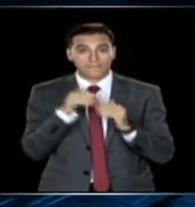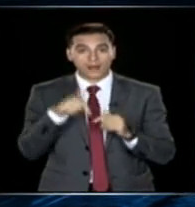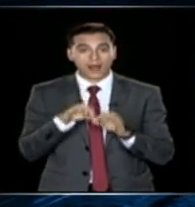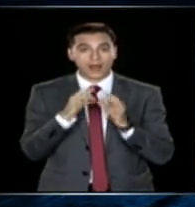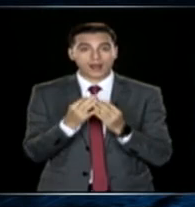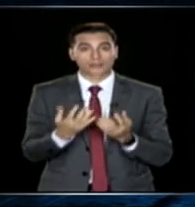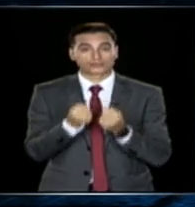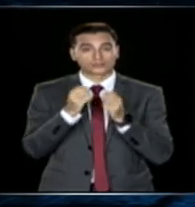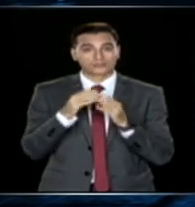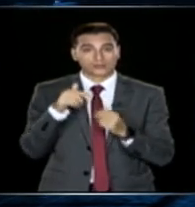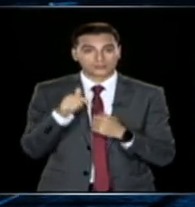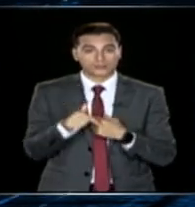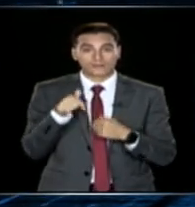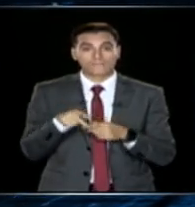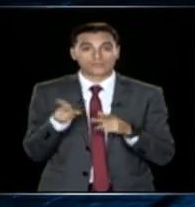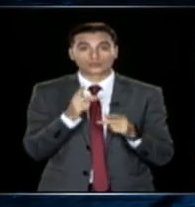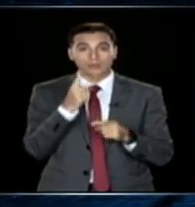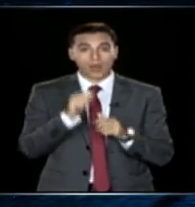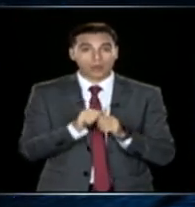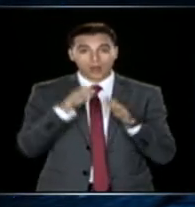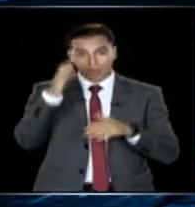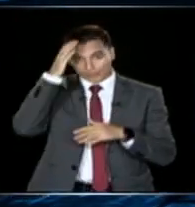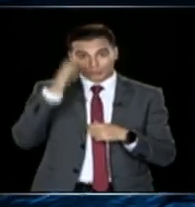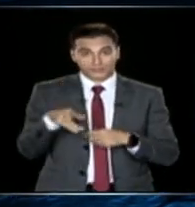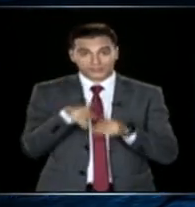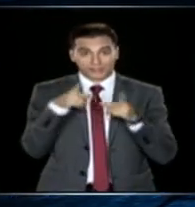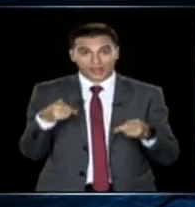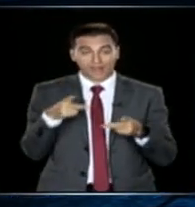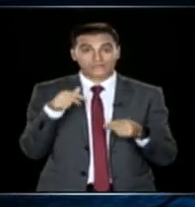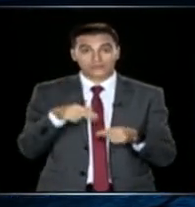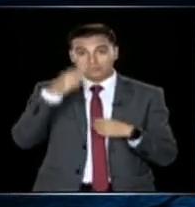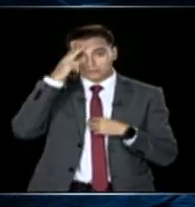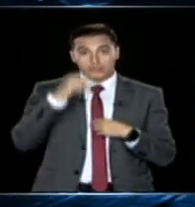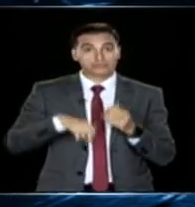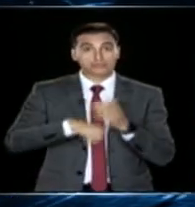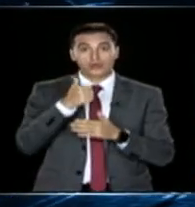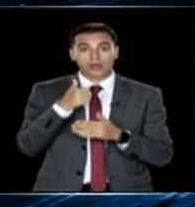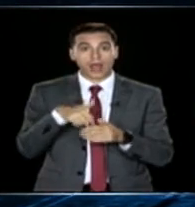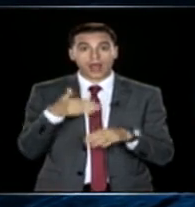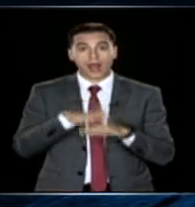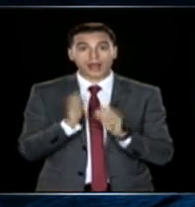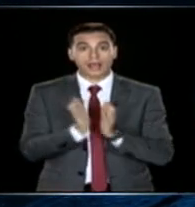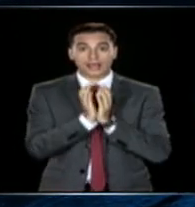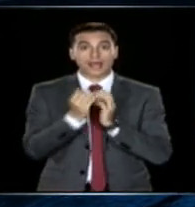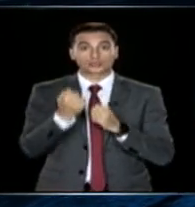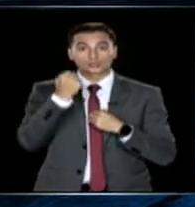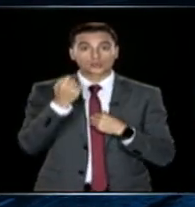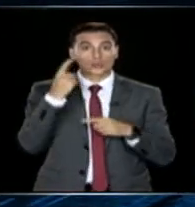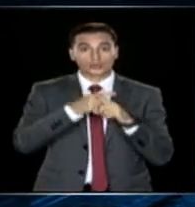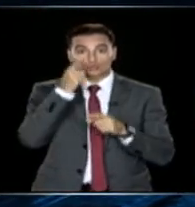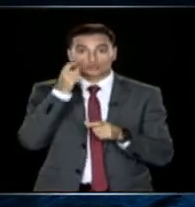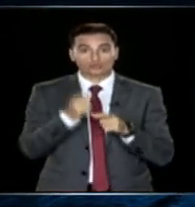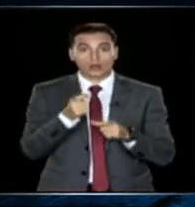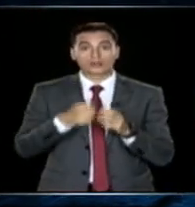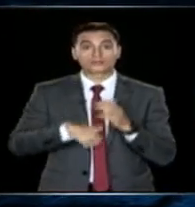بنك أهل مصر. في الموسم الأول من العباقرة قادرون باختلاف، مين يا ترى اللي حيفوز بكأس البطولة؟ ومين